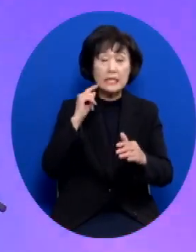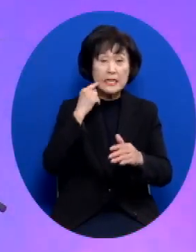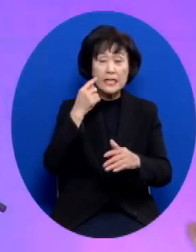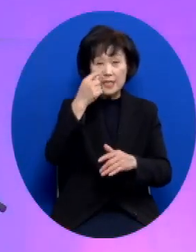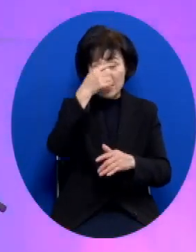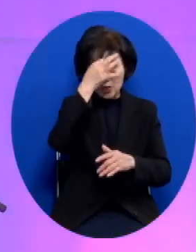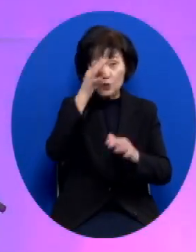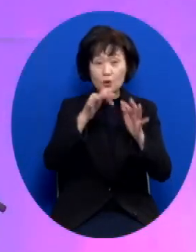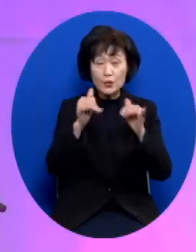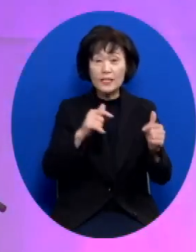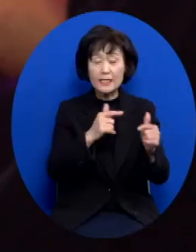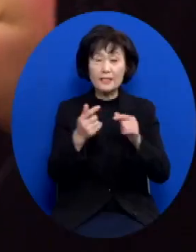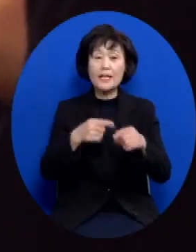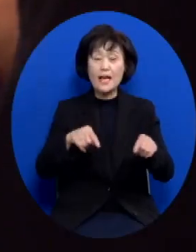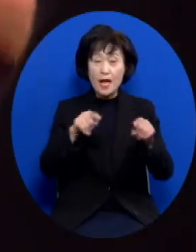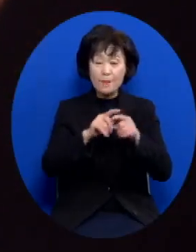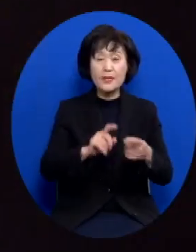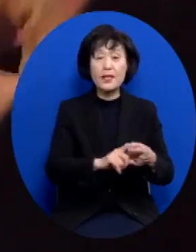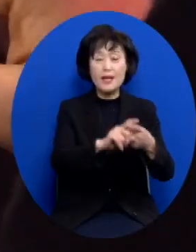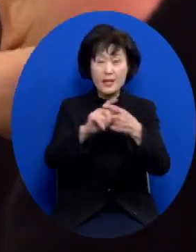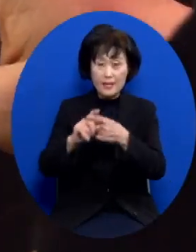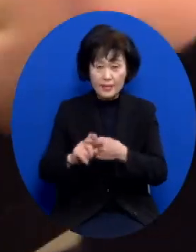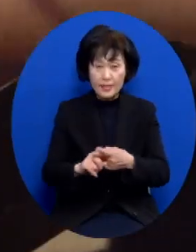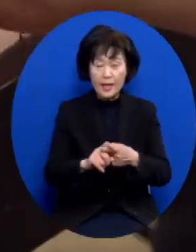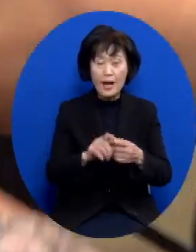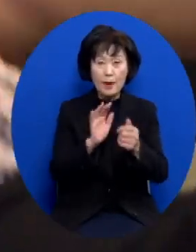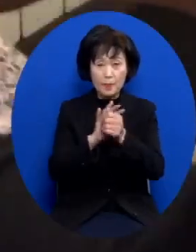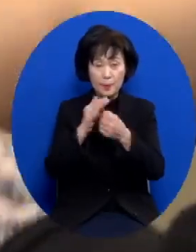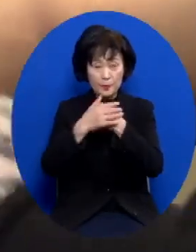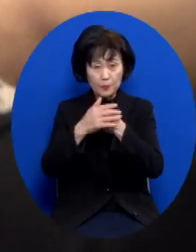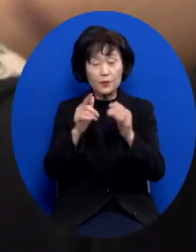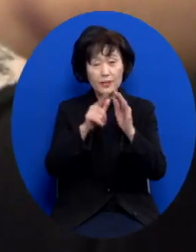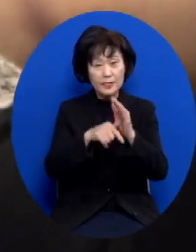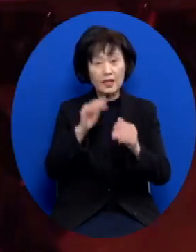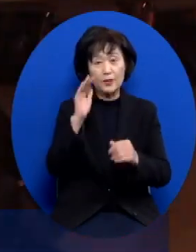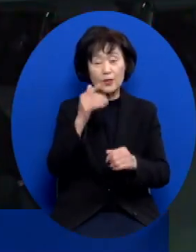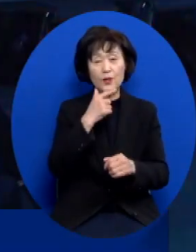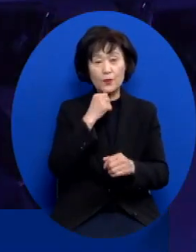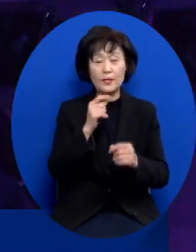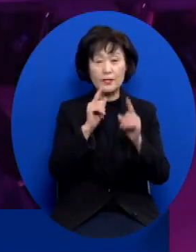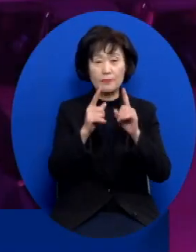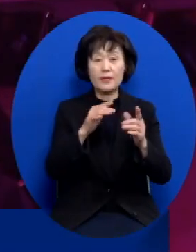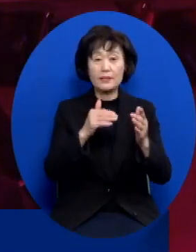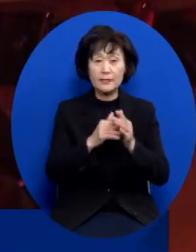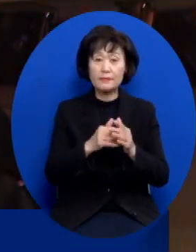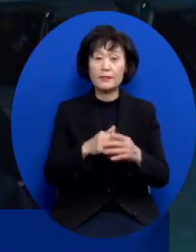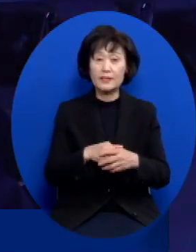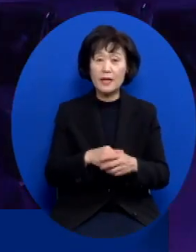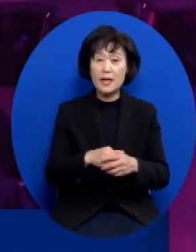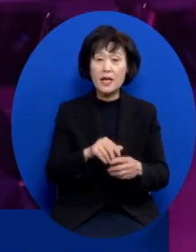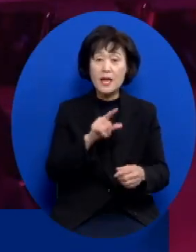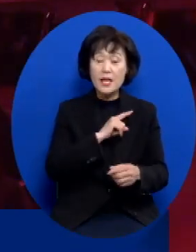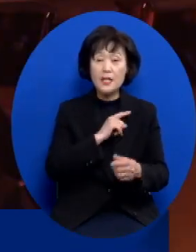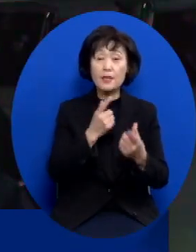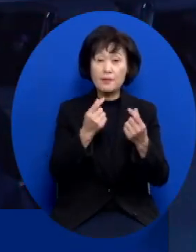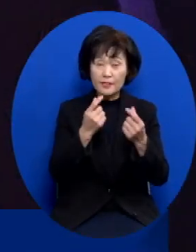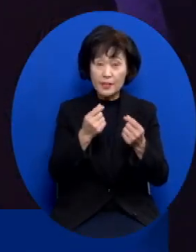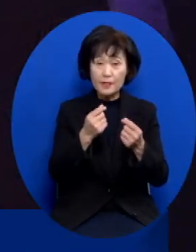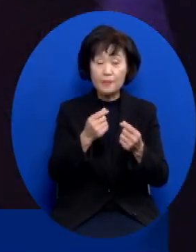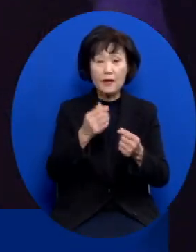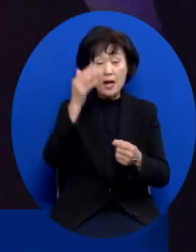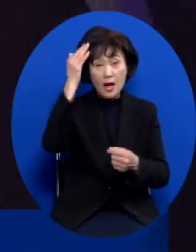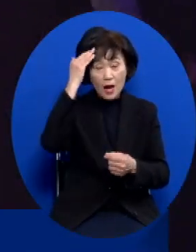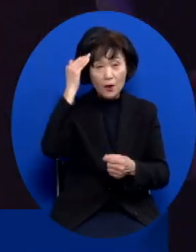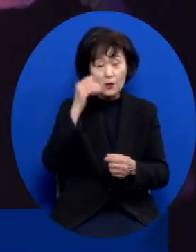연대하고 서로를 격려하는 시간이 되길 바란다고 말했습니다. 아티스트 게더링은 뭐 이름 그대로 우리나라에 정말